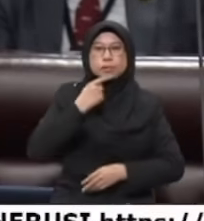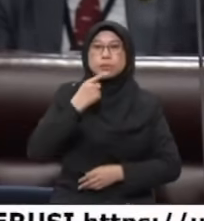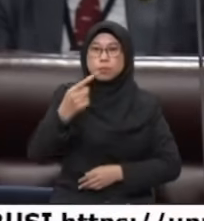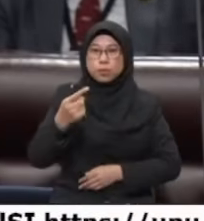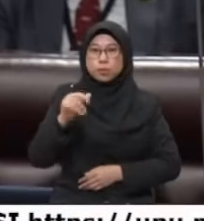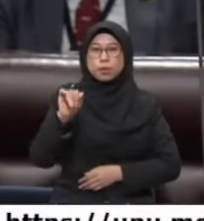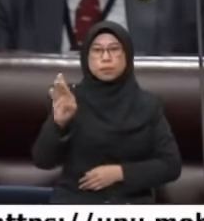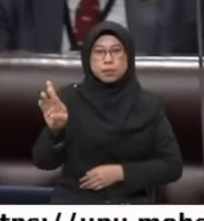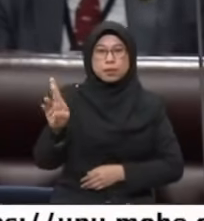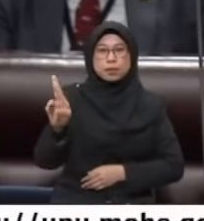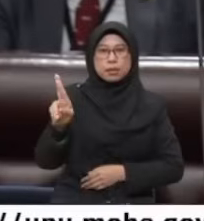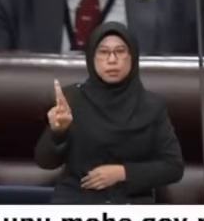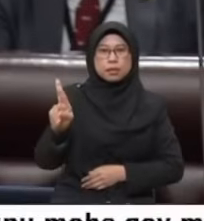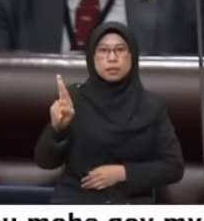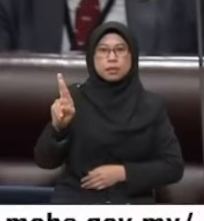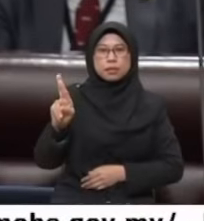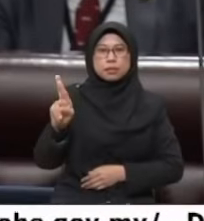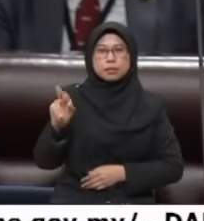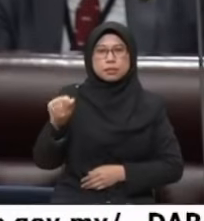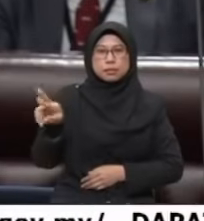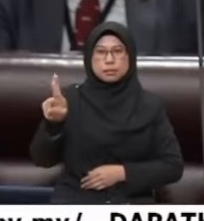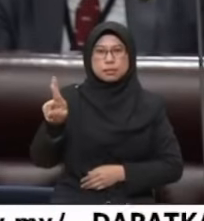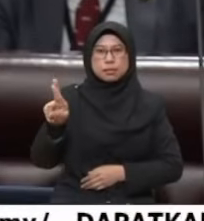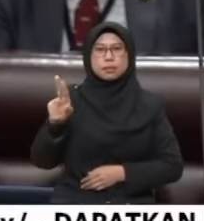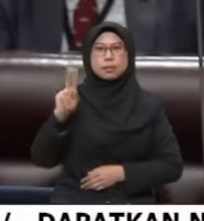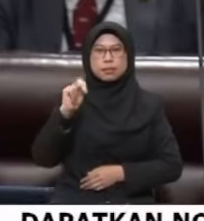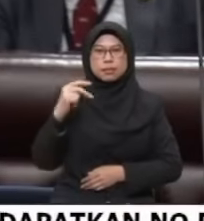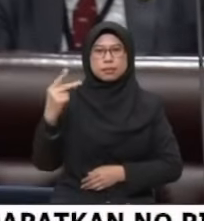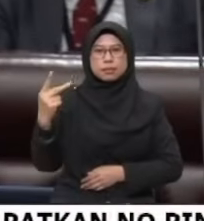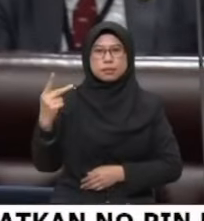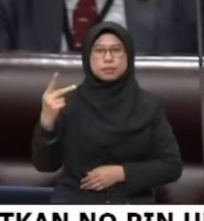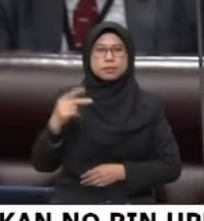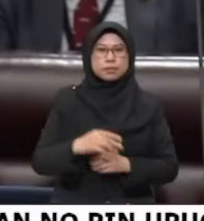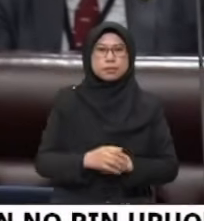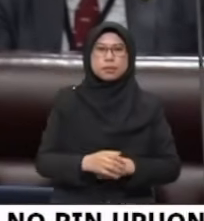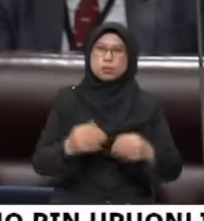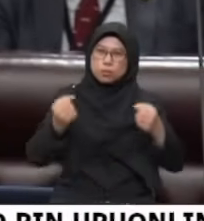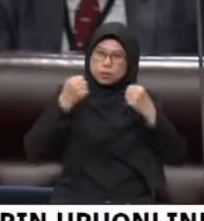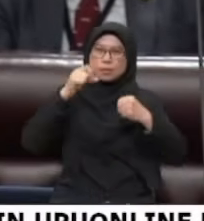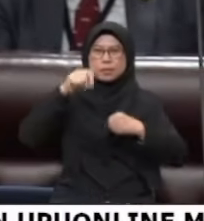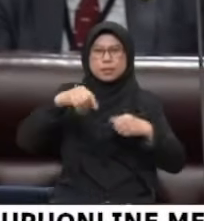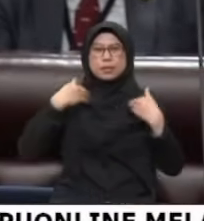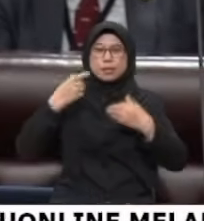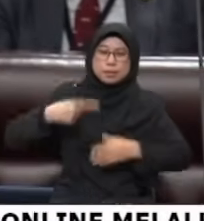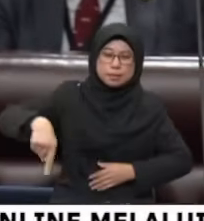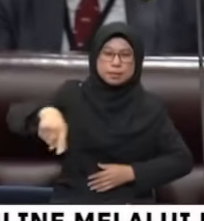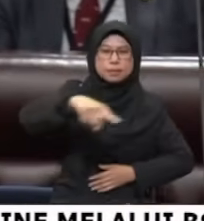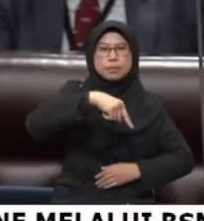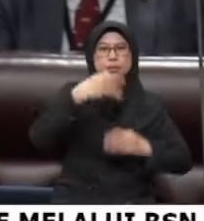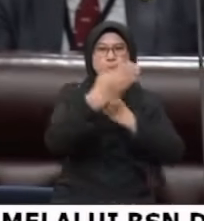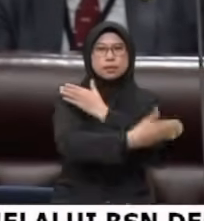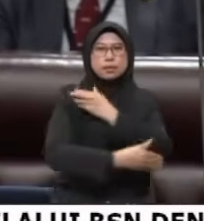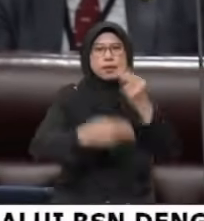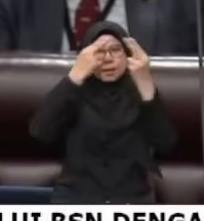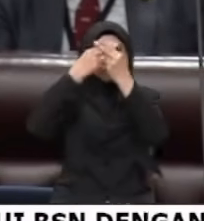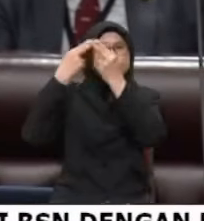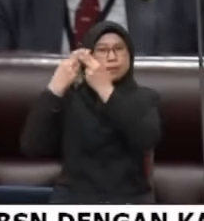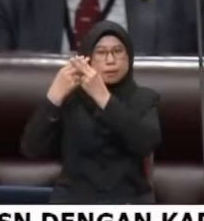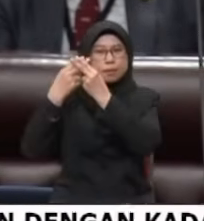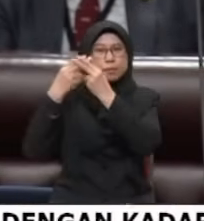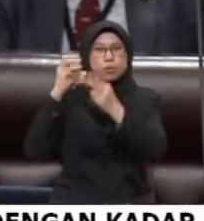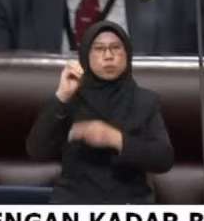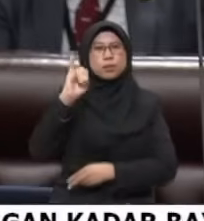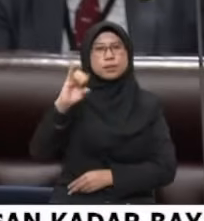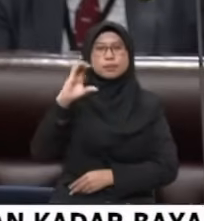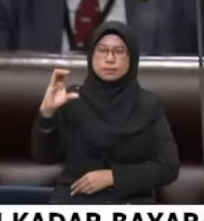yang berhormat Senator Nik Abduh tadi itu memang benar kekuatan mesti ada di kalangan negara-negara Arab terutamanya